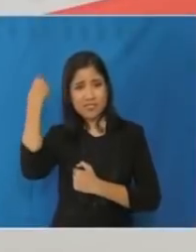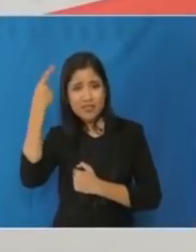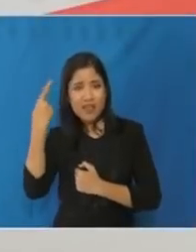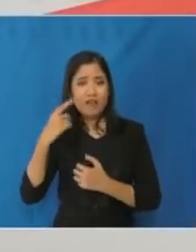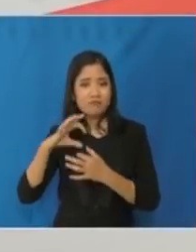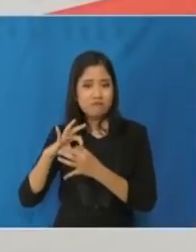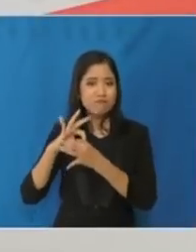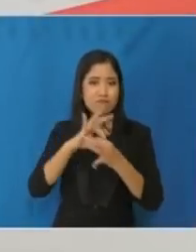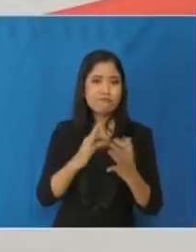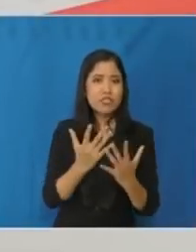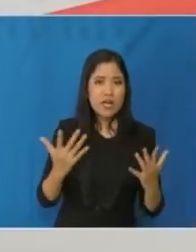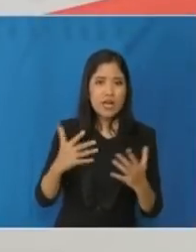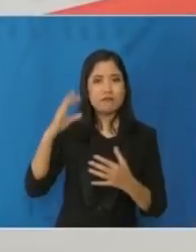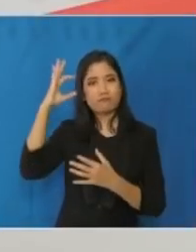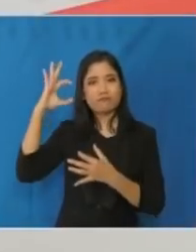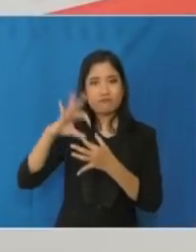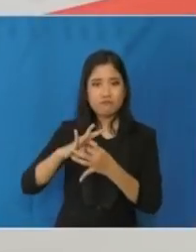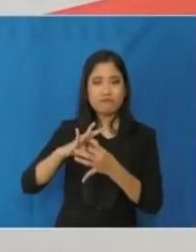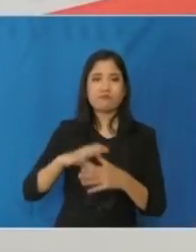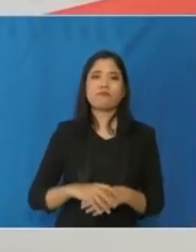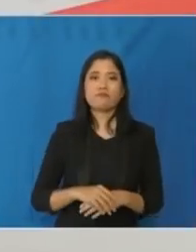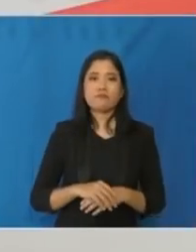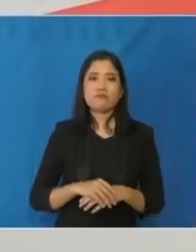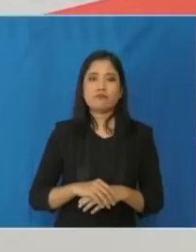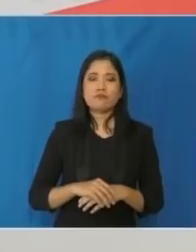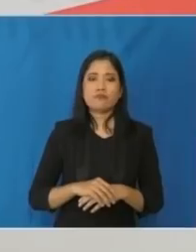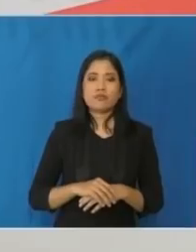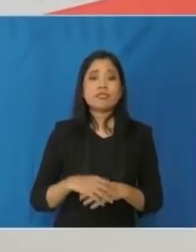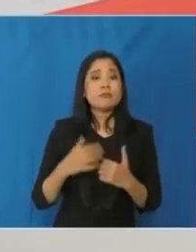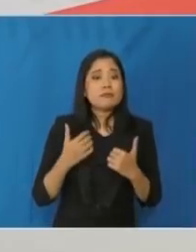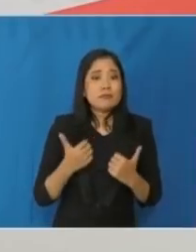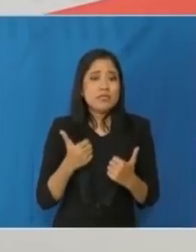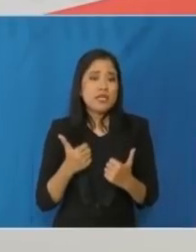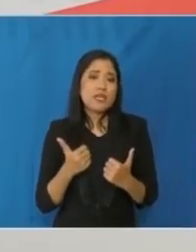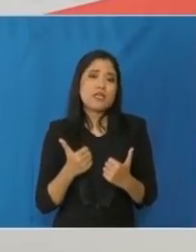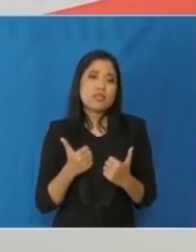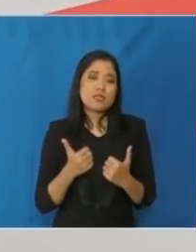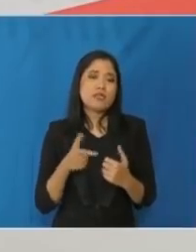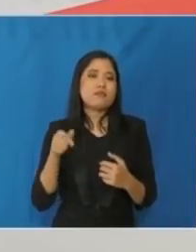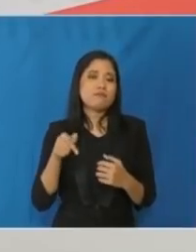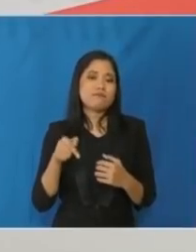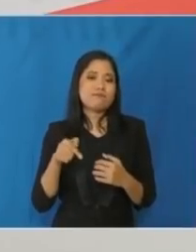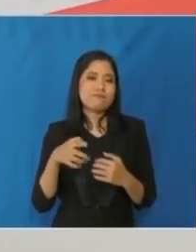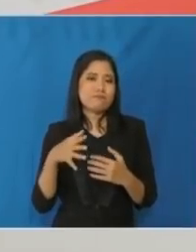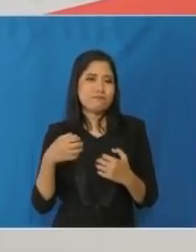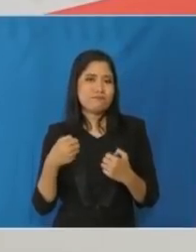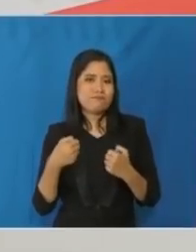bersama-sama masyarakat bersama-sama siapapun bisa menanggulangi permasalahan